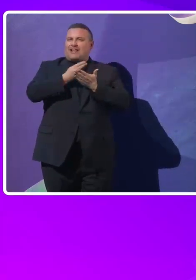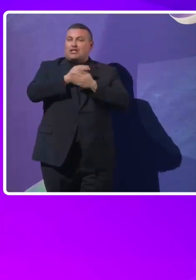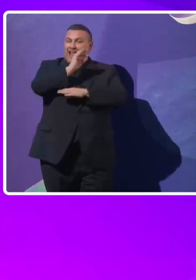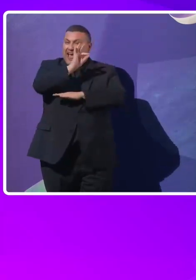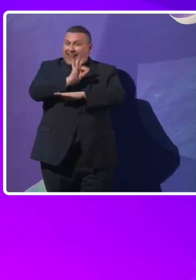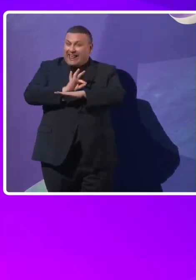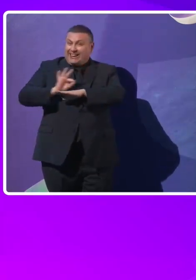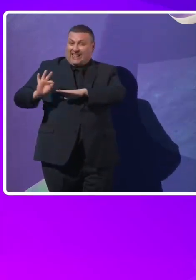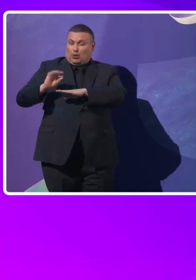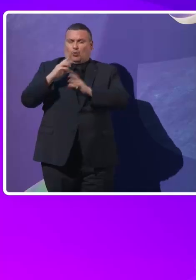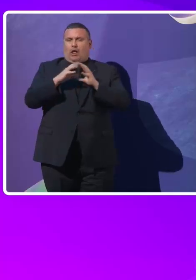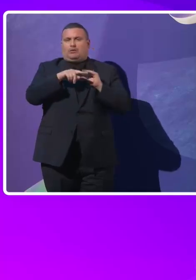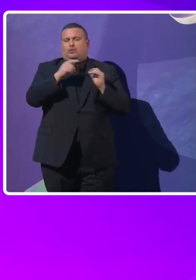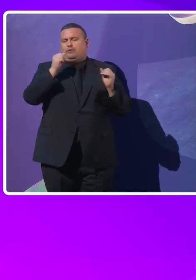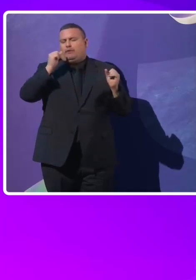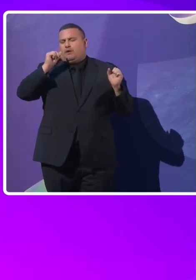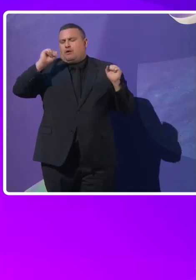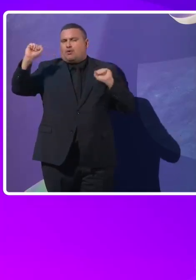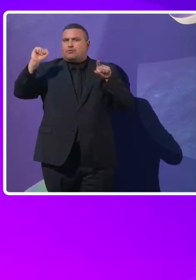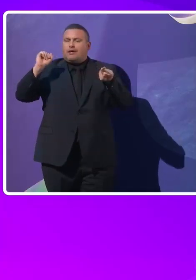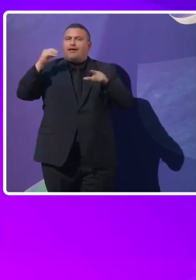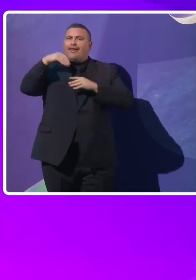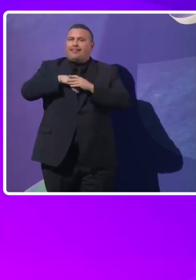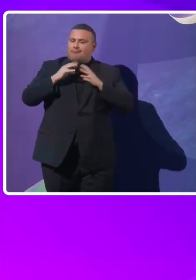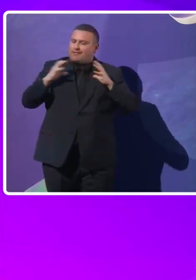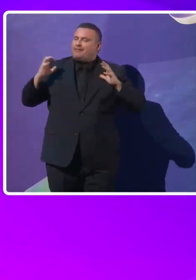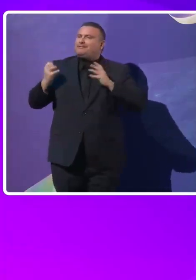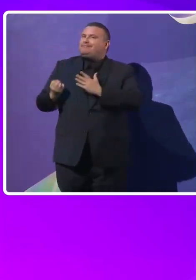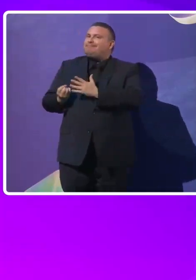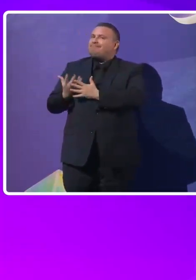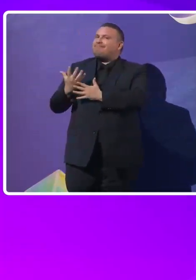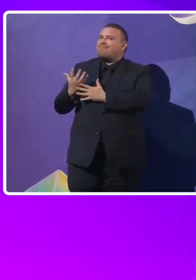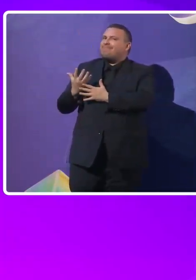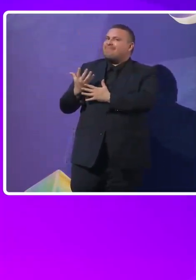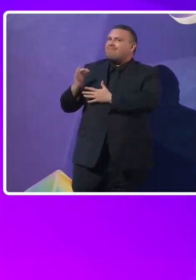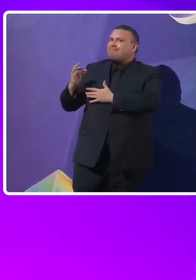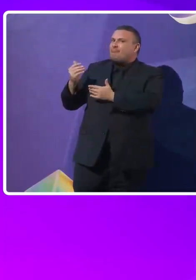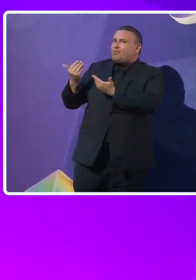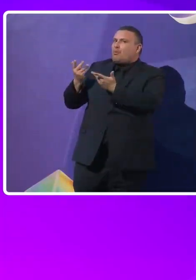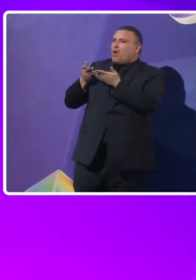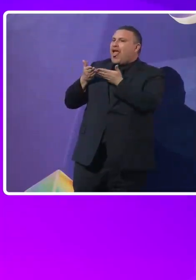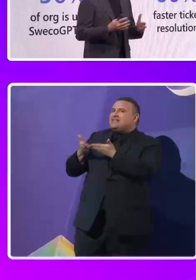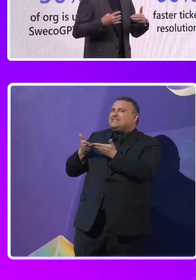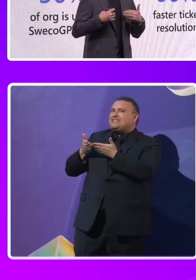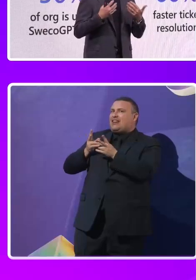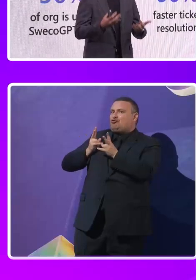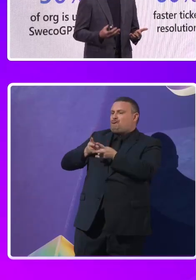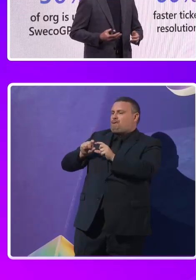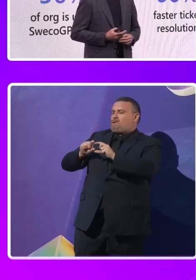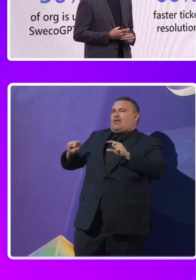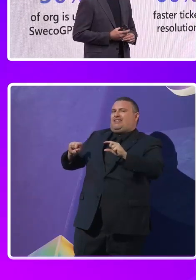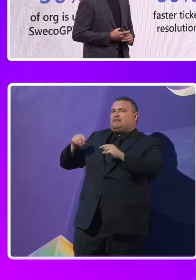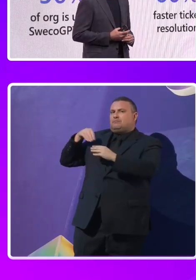hanno creato un assistente specifico per i progettisti ancora una volta per